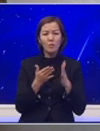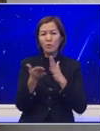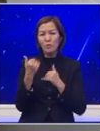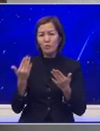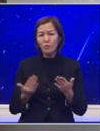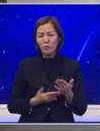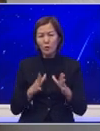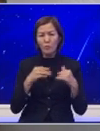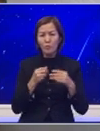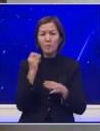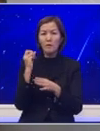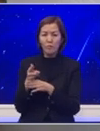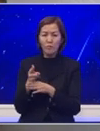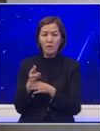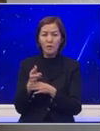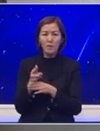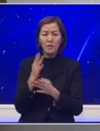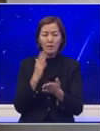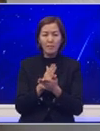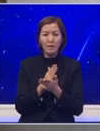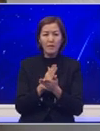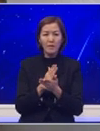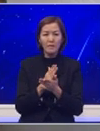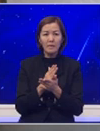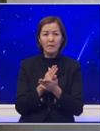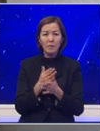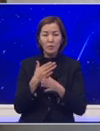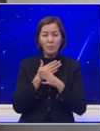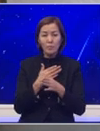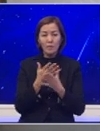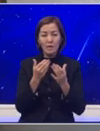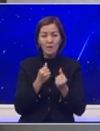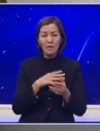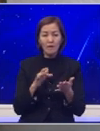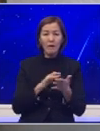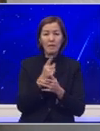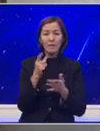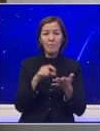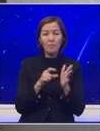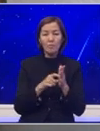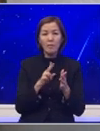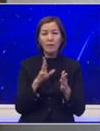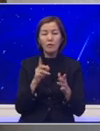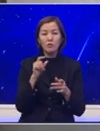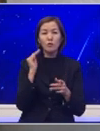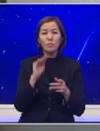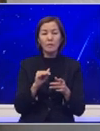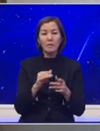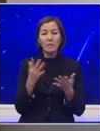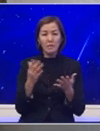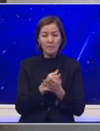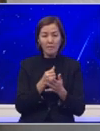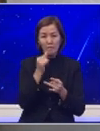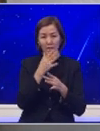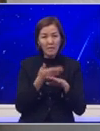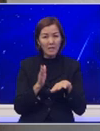жатқан отбасыларды қуып жатқандары да бар. Олар да келіп көмекке жүгінеді. Қазір қалада бір бөлмелі пәтерді 100 мың теңгеге әзір табасың.